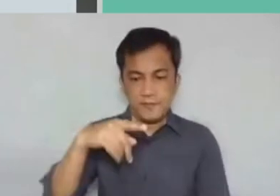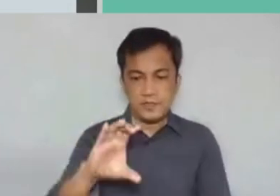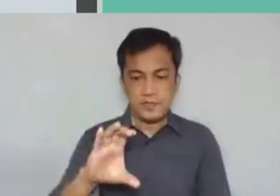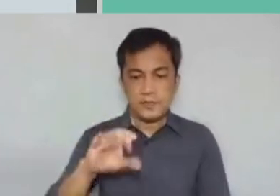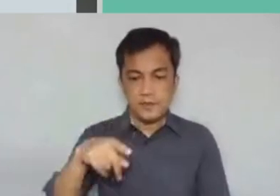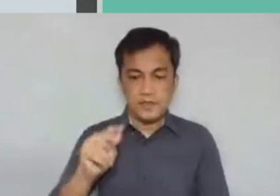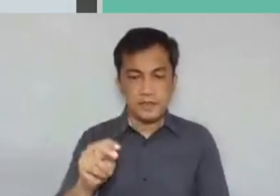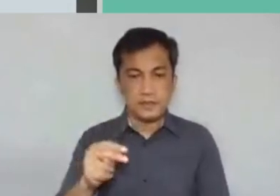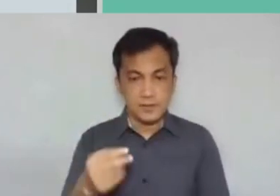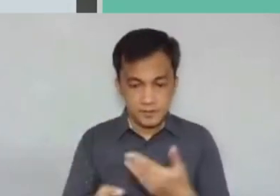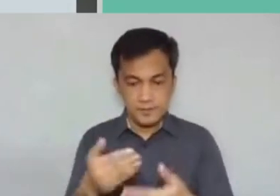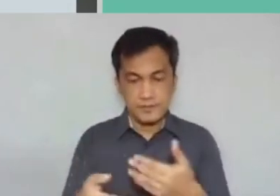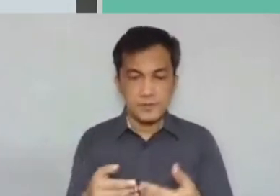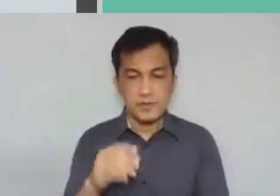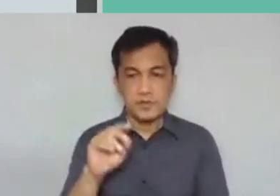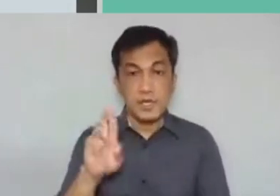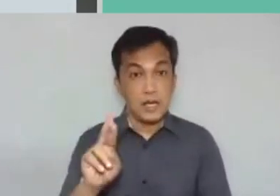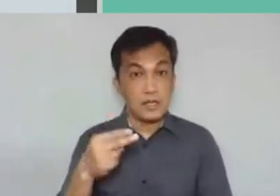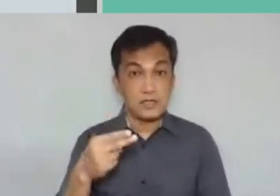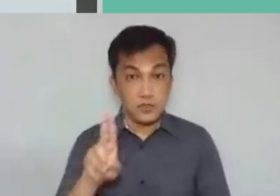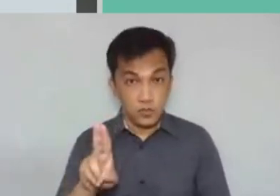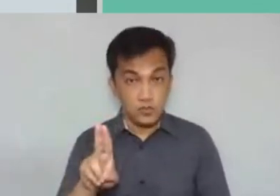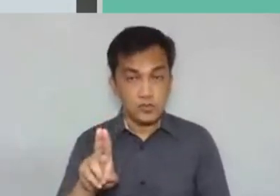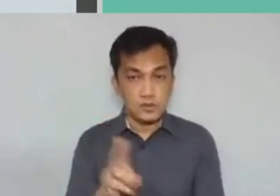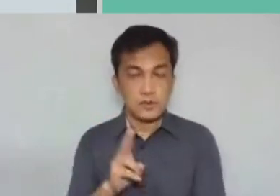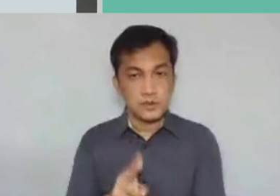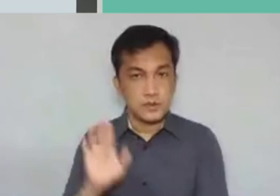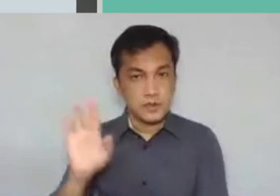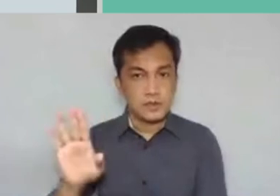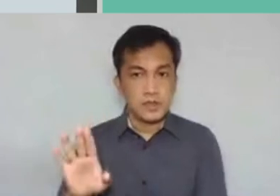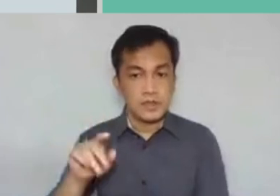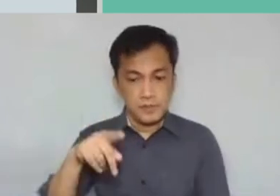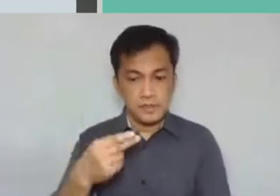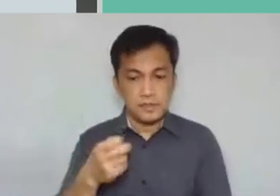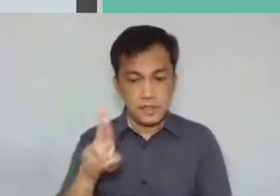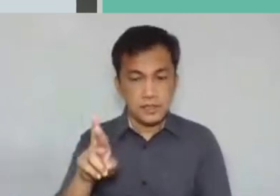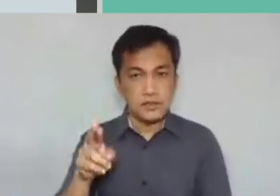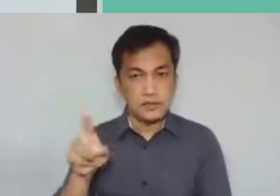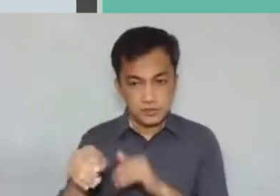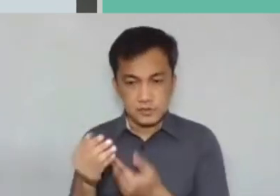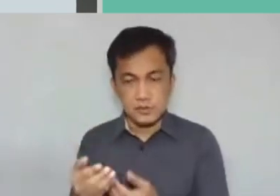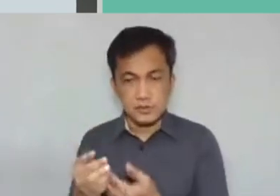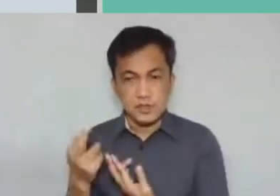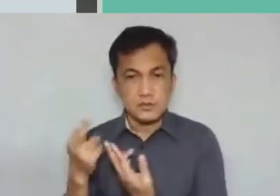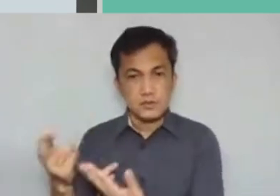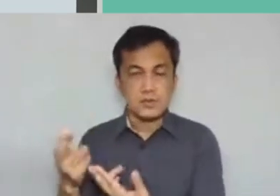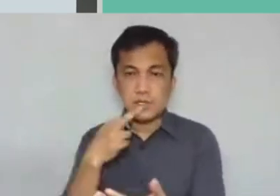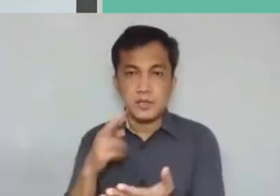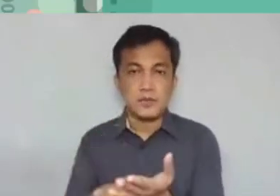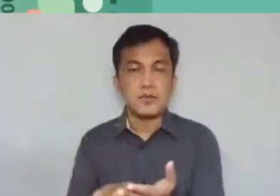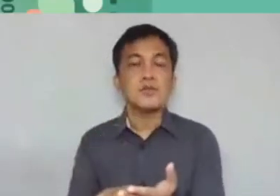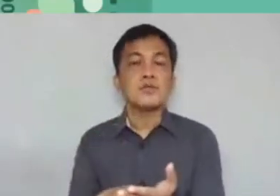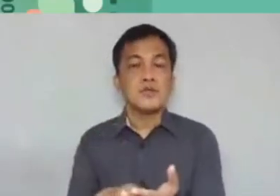pinangangasiwaan ng RHU ay ginamit ang kanilang EHR para magpadala ng report sa HCPN